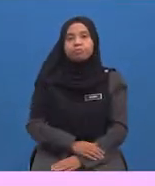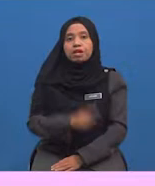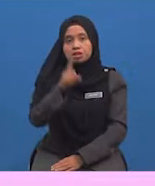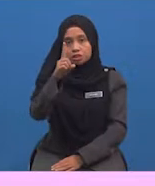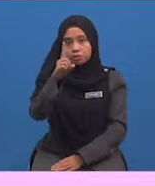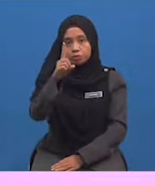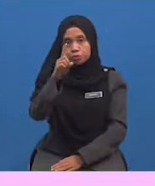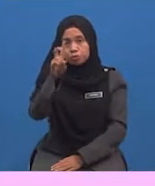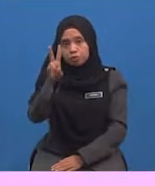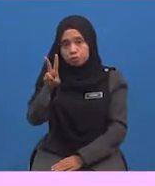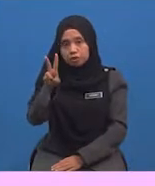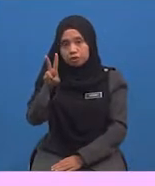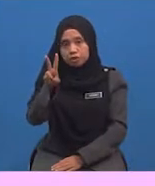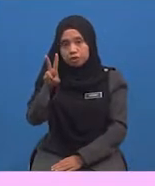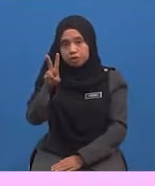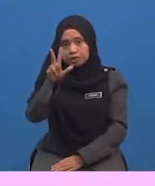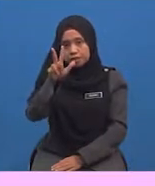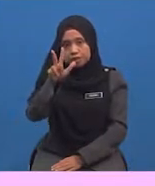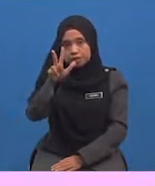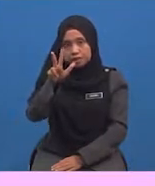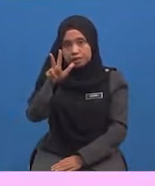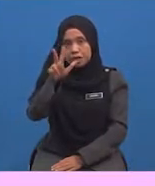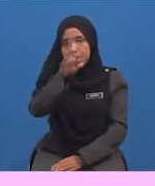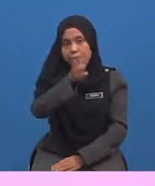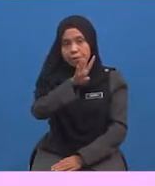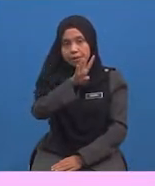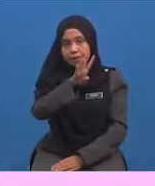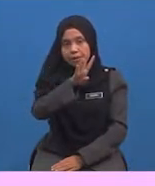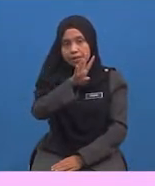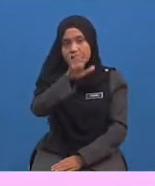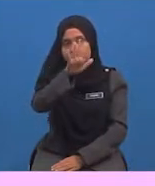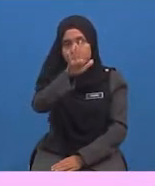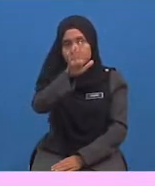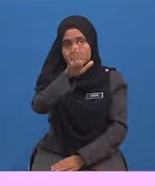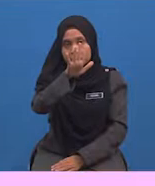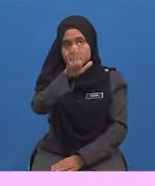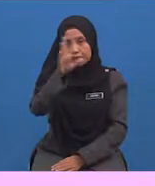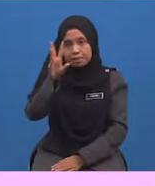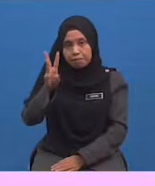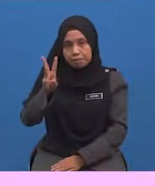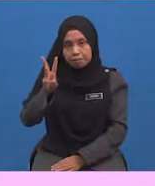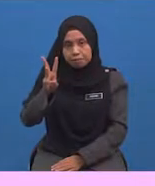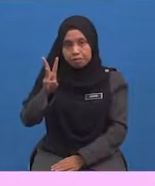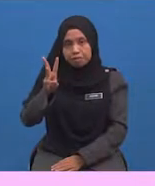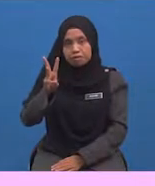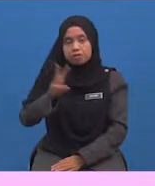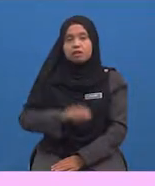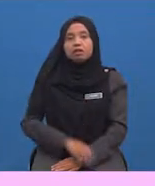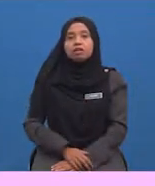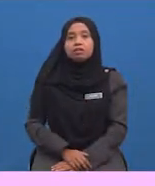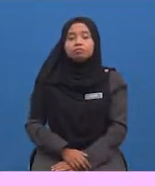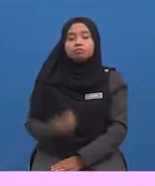1, 2, 3, 4, 5, 6.